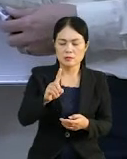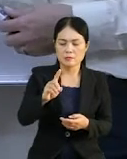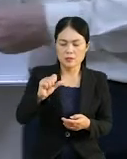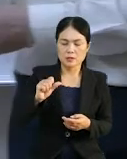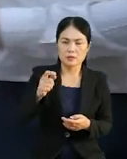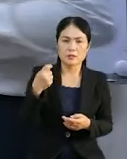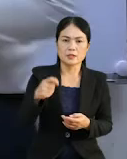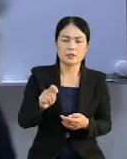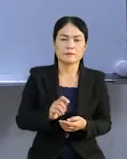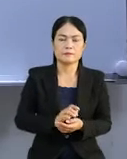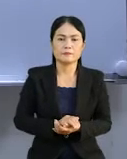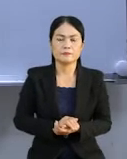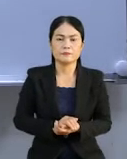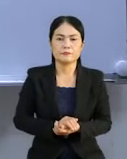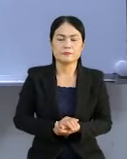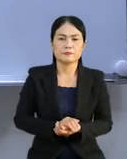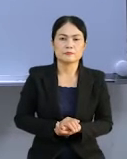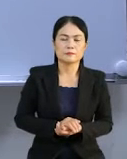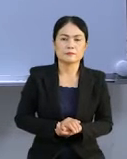rối riêng.